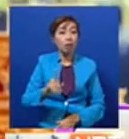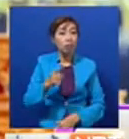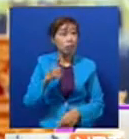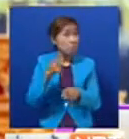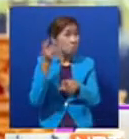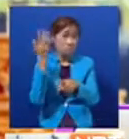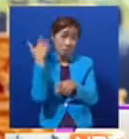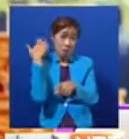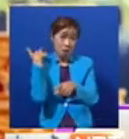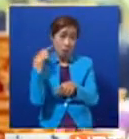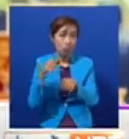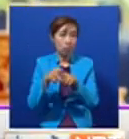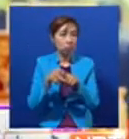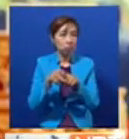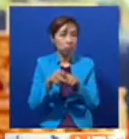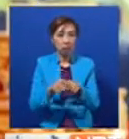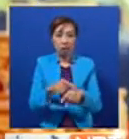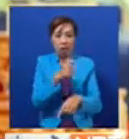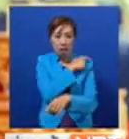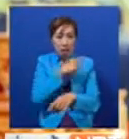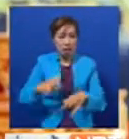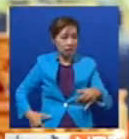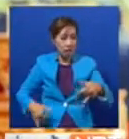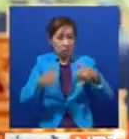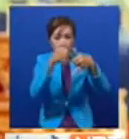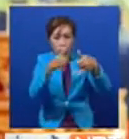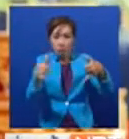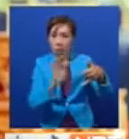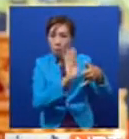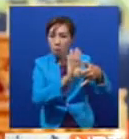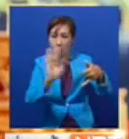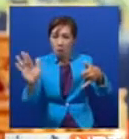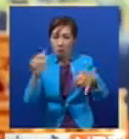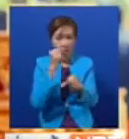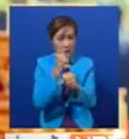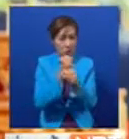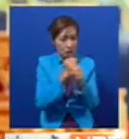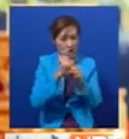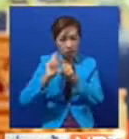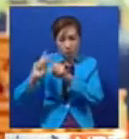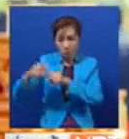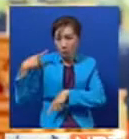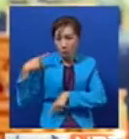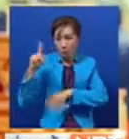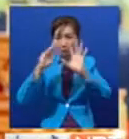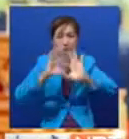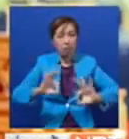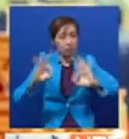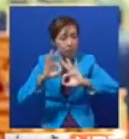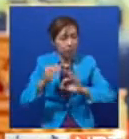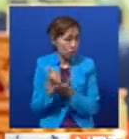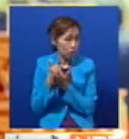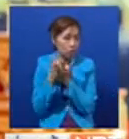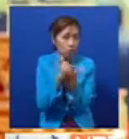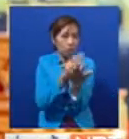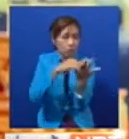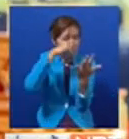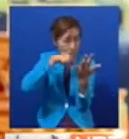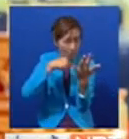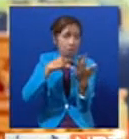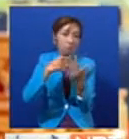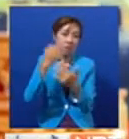เวลาที่แต่ละพระองค์นั้นได้ทรงพระกรณียกิจที่สำคัญยิ่งในประวัติศาสตร์ของชาติไทยมาโด